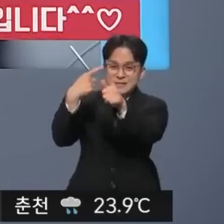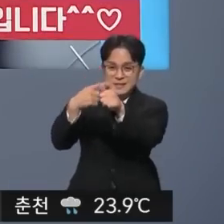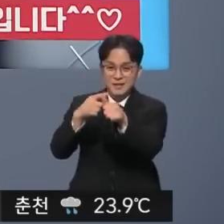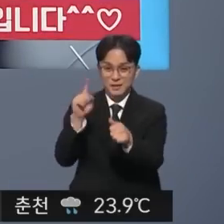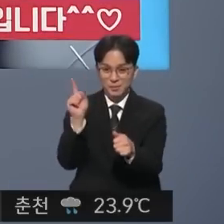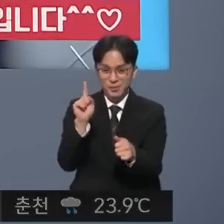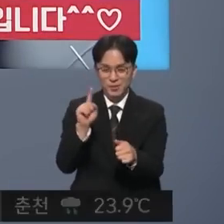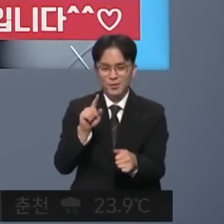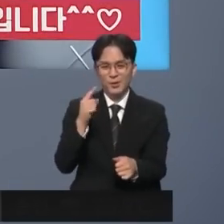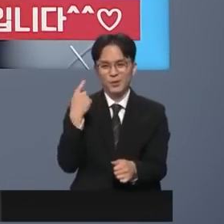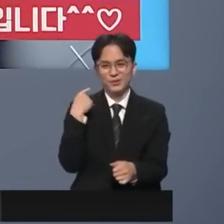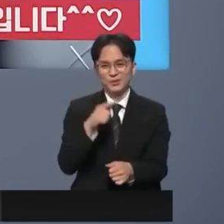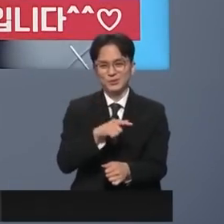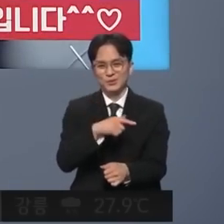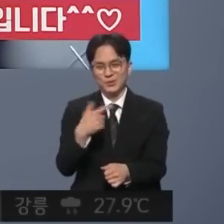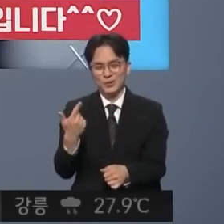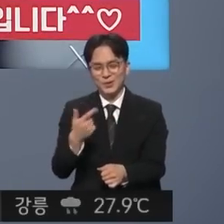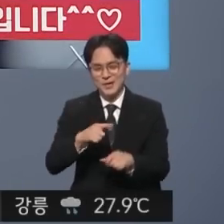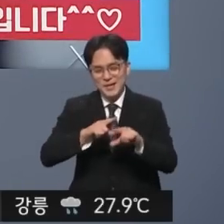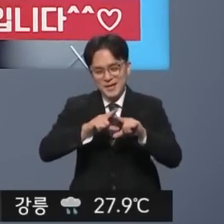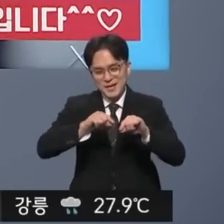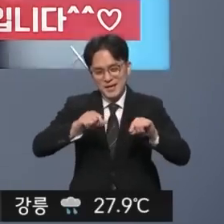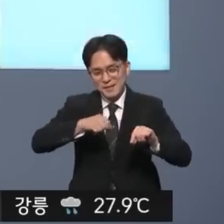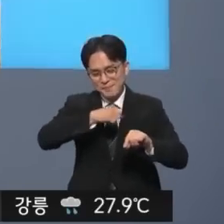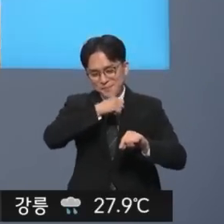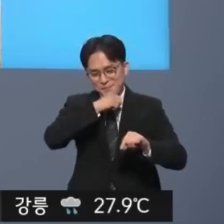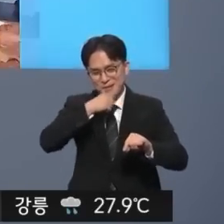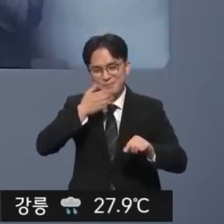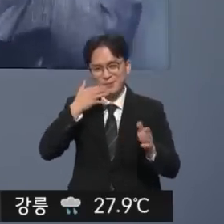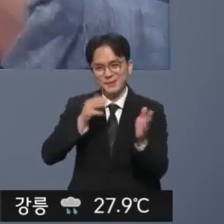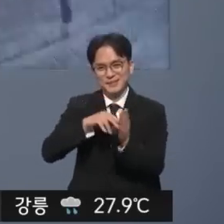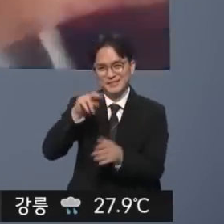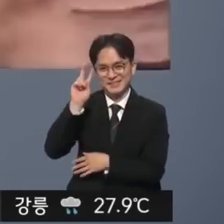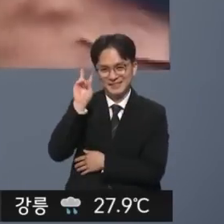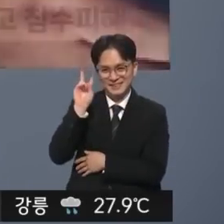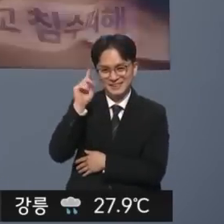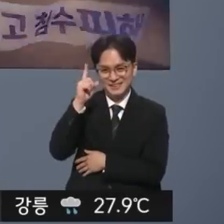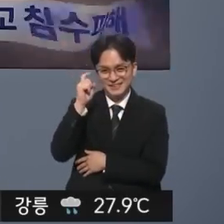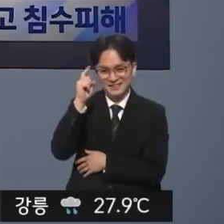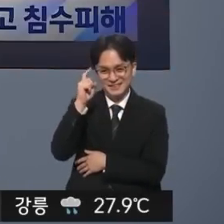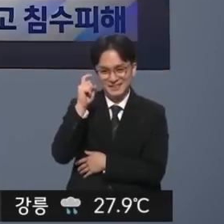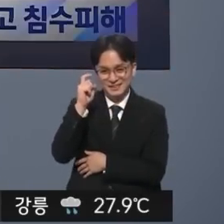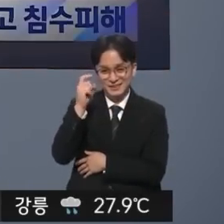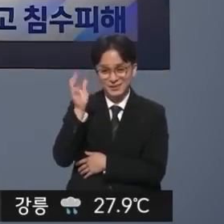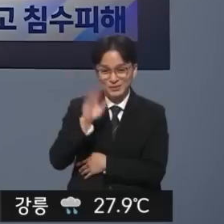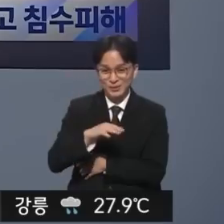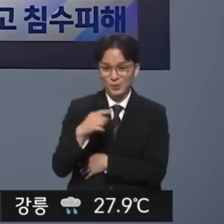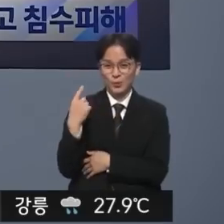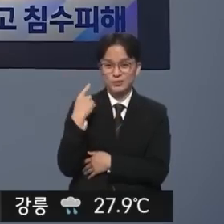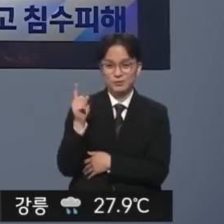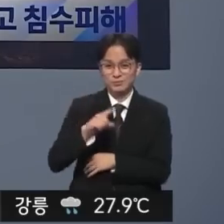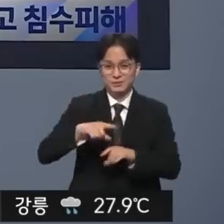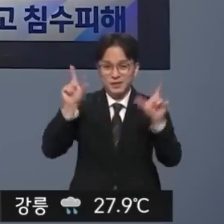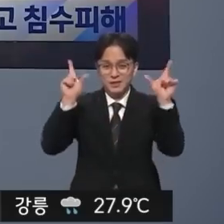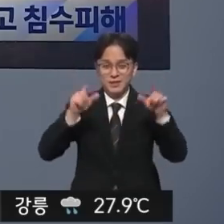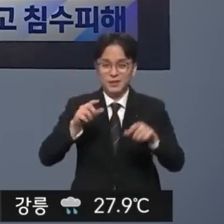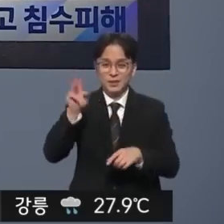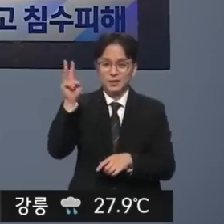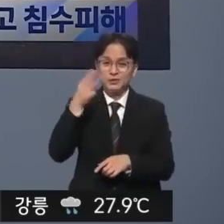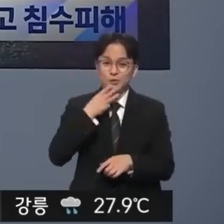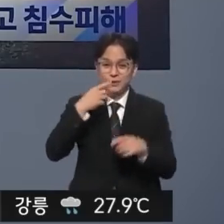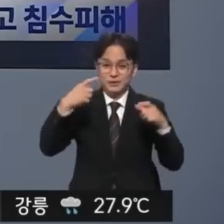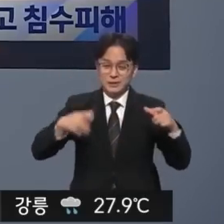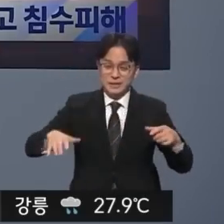찍은 사진까지 첨부했는데요. 해당 글을 올릴 당시는 서울 전역에 호우경보가 발령돼서 곳곳에